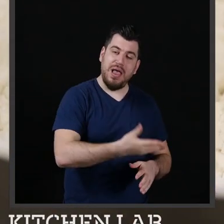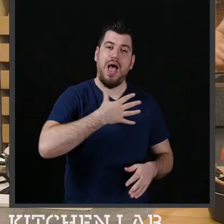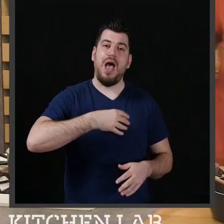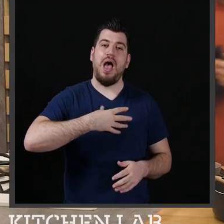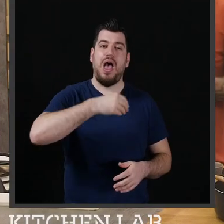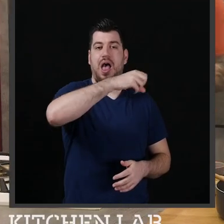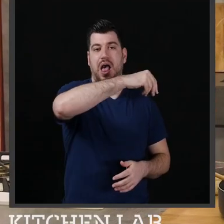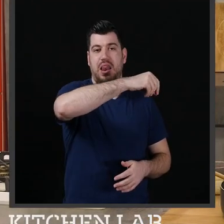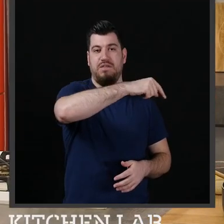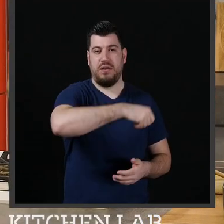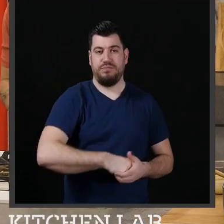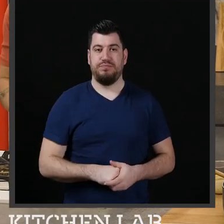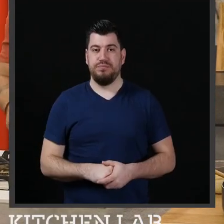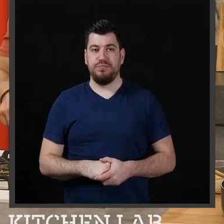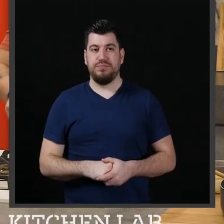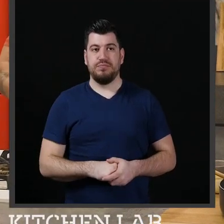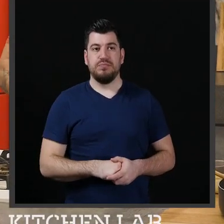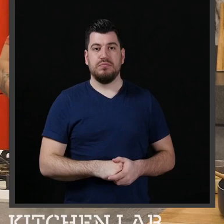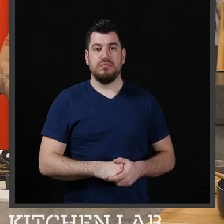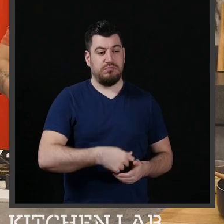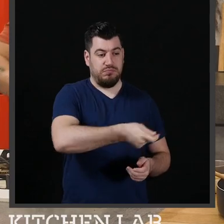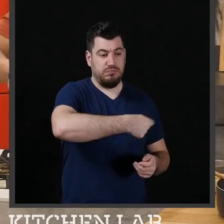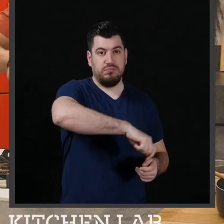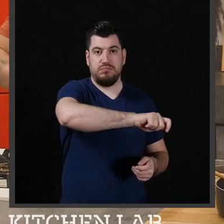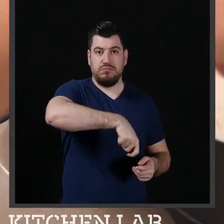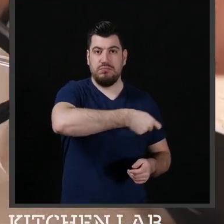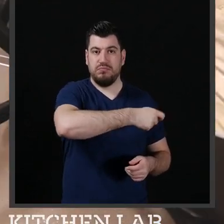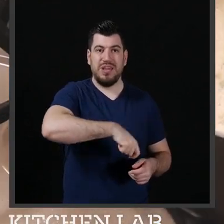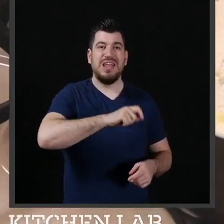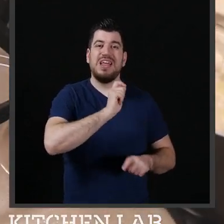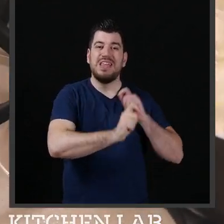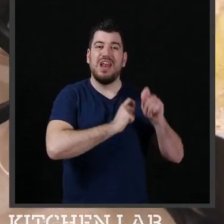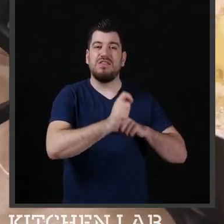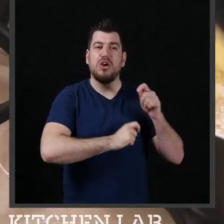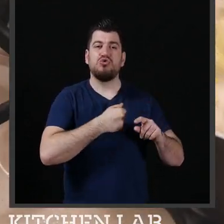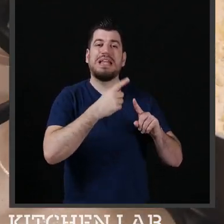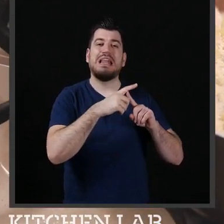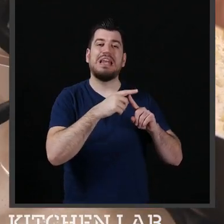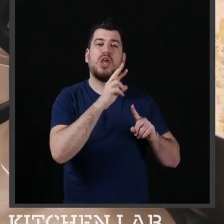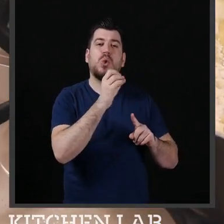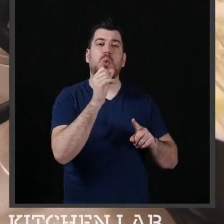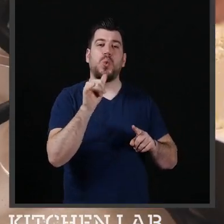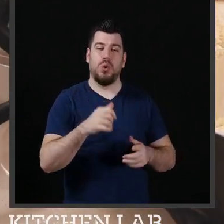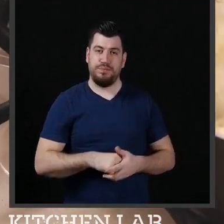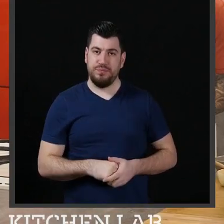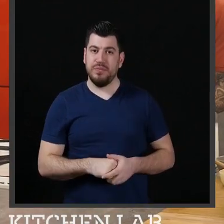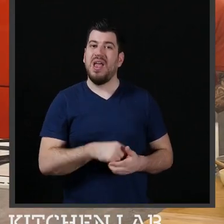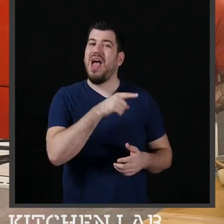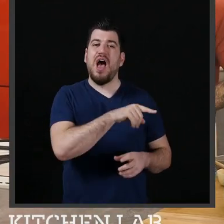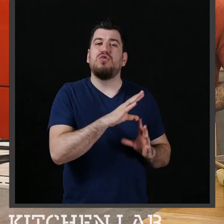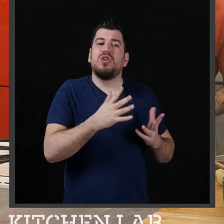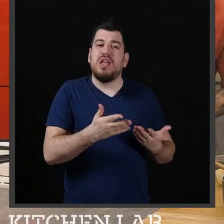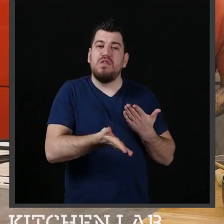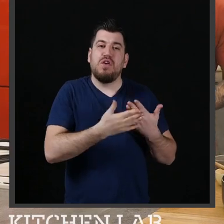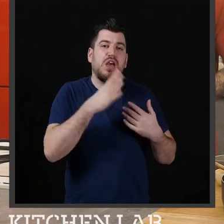αλεύρι. Ανακατεύουμε μέχρι να κάνουμε το λεγόμενο ρου. Το ρου έχει την ιδιότητα να δένει οτιδήποτε υγρό θέλουμε να δέσουμε.